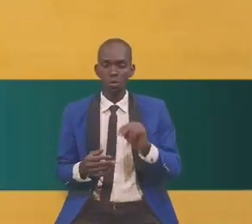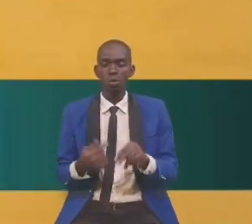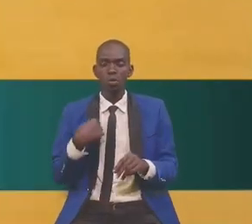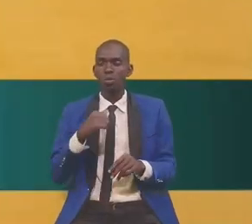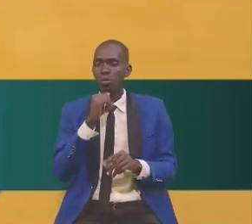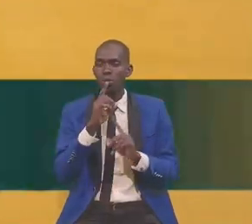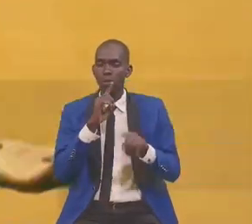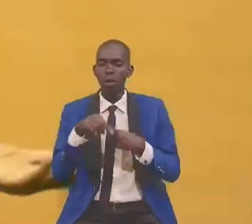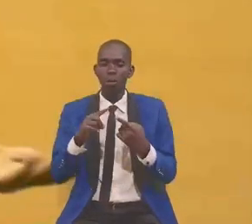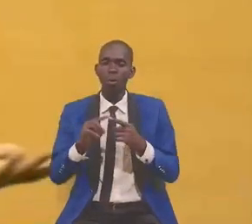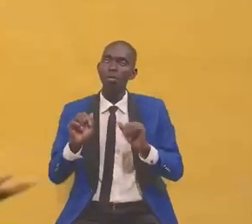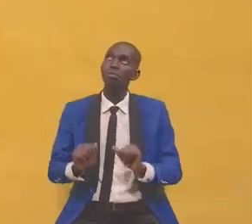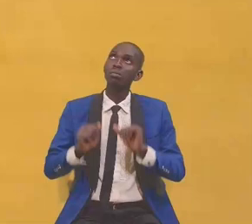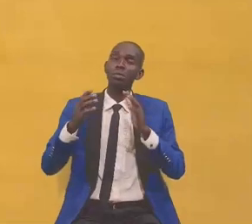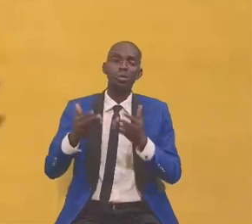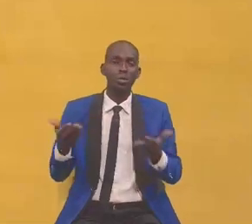pas